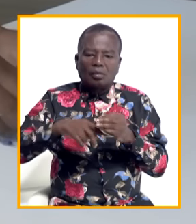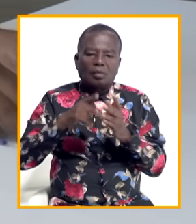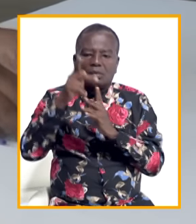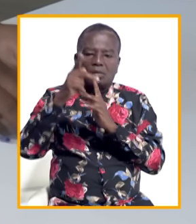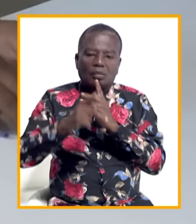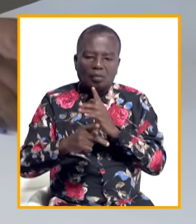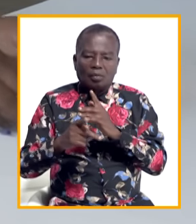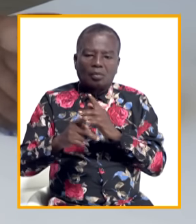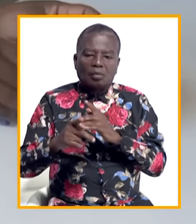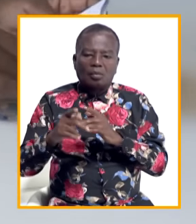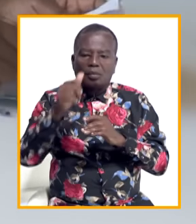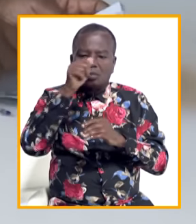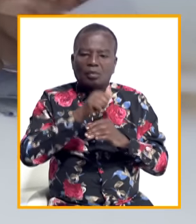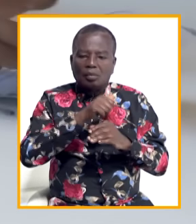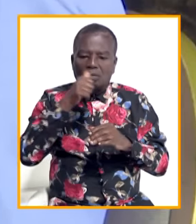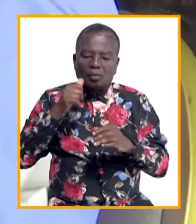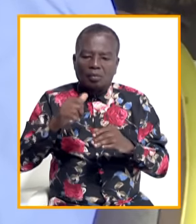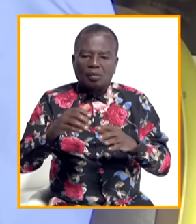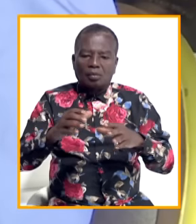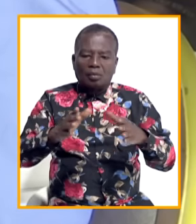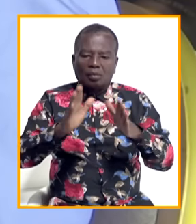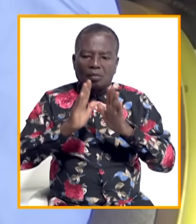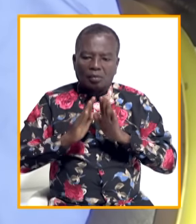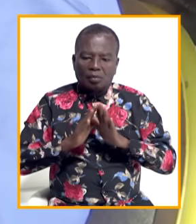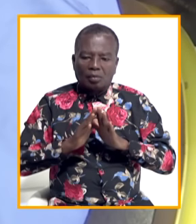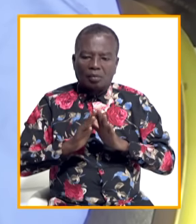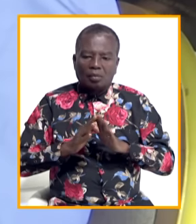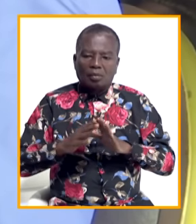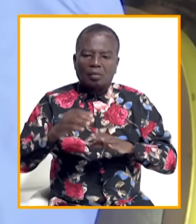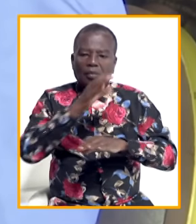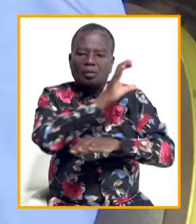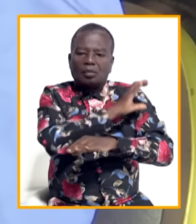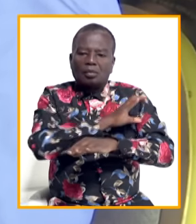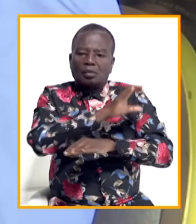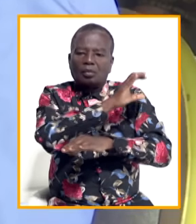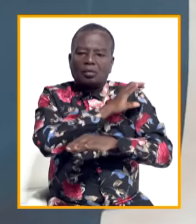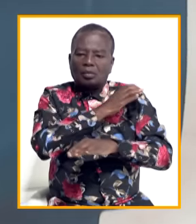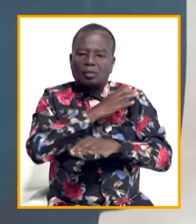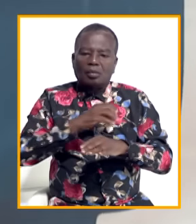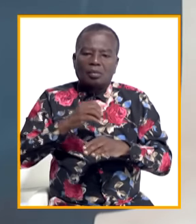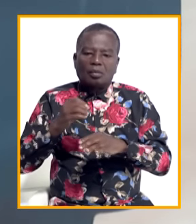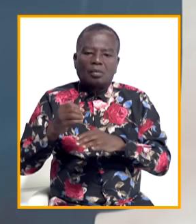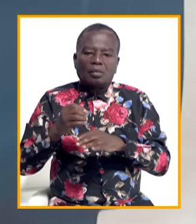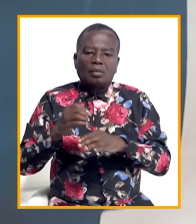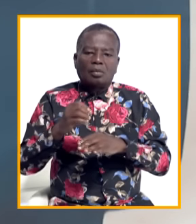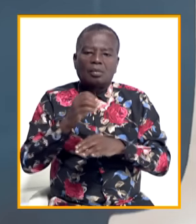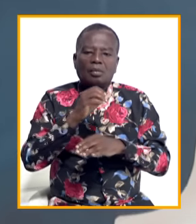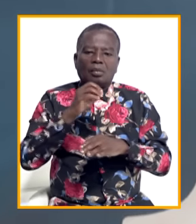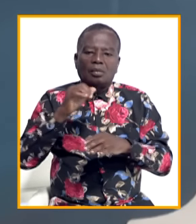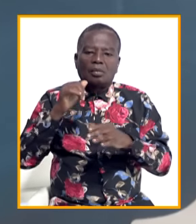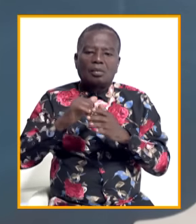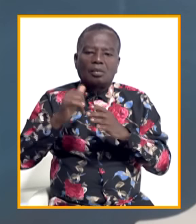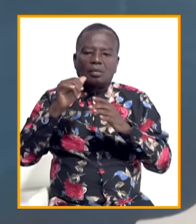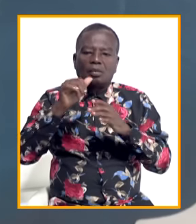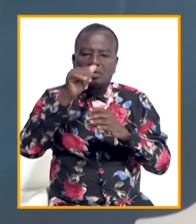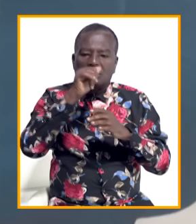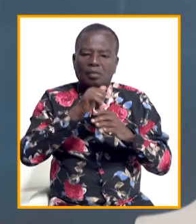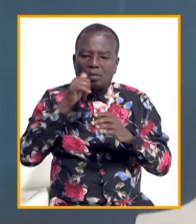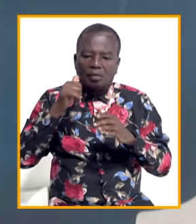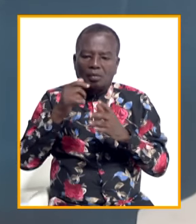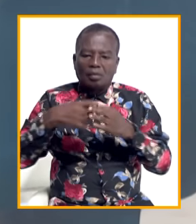le secteur privé est sollicité, notamment les cliniques et pharmacies. Le secteur privé est un secteur important au niveau